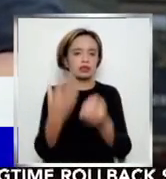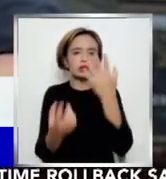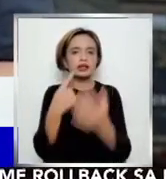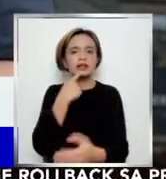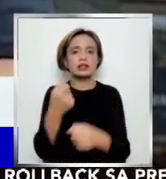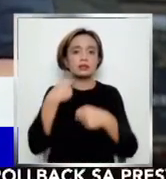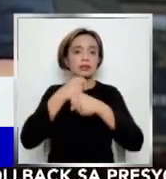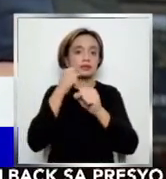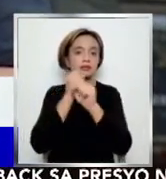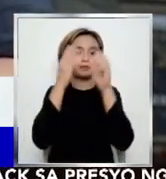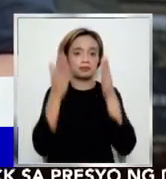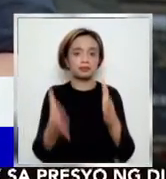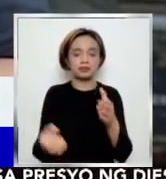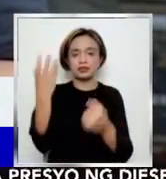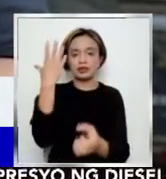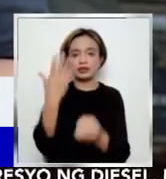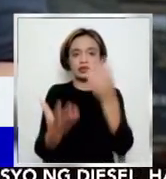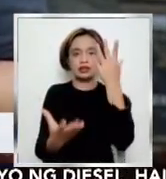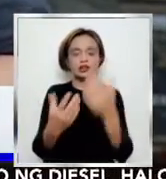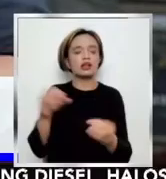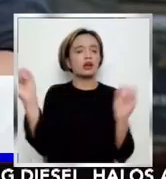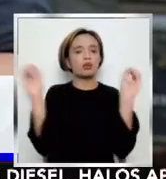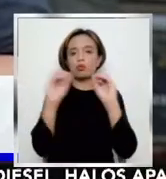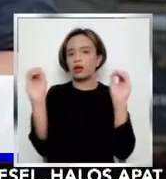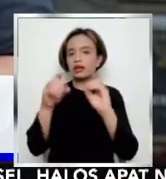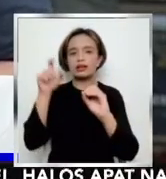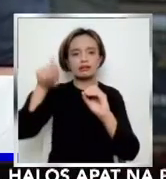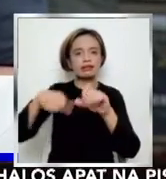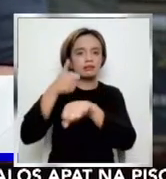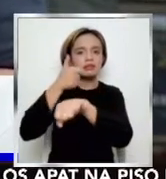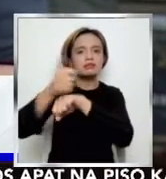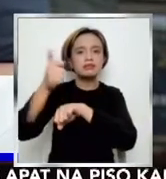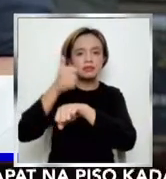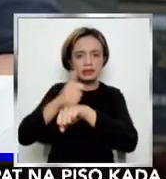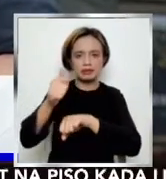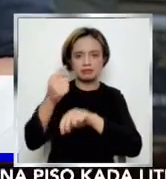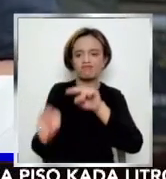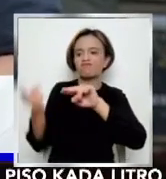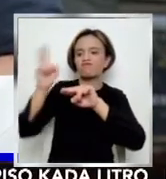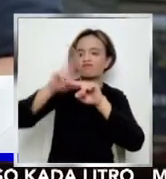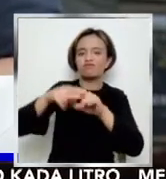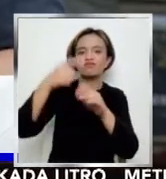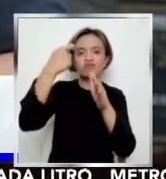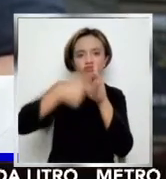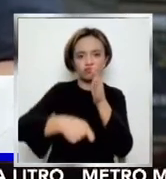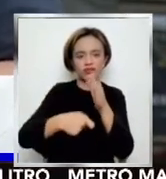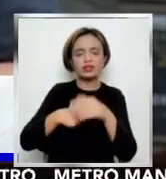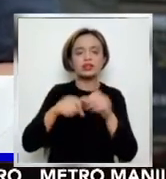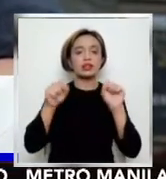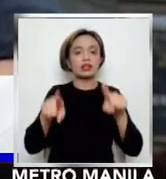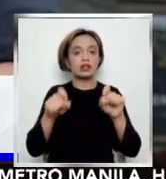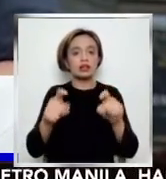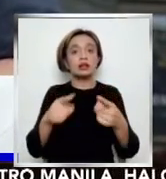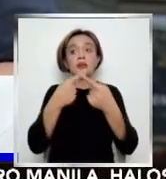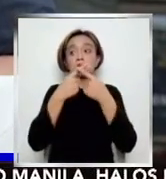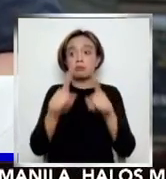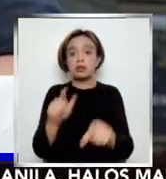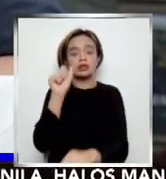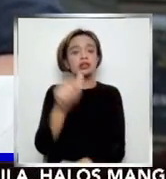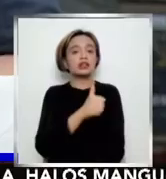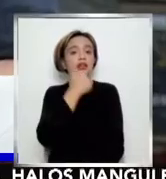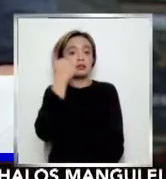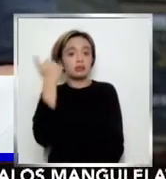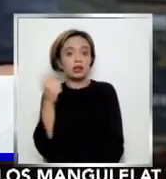ng paputok, wala naman daw dapat sisihin sa pagsipa ng presyo ng kanilang mga paninda. Pero katulad daw ng iba pang mga lehitimong